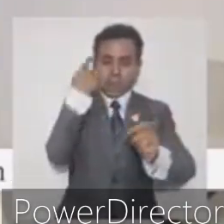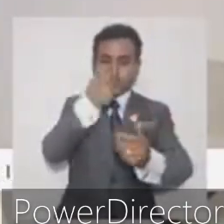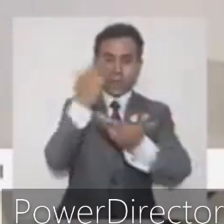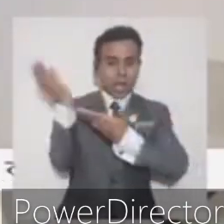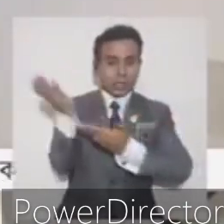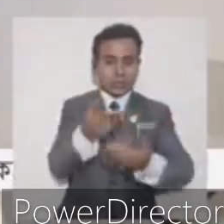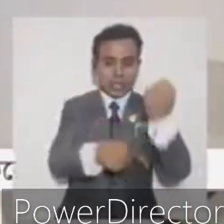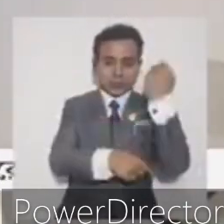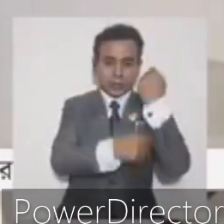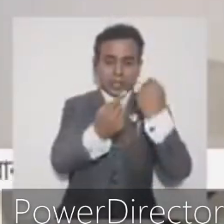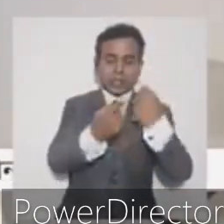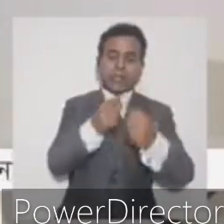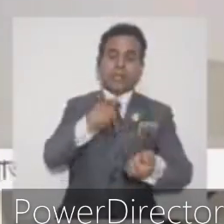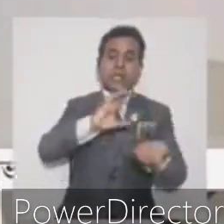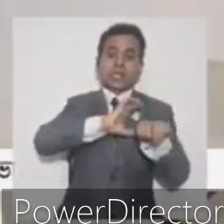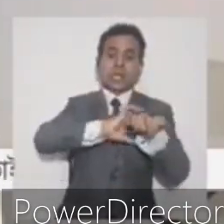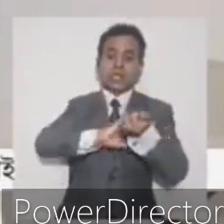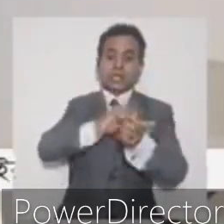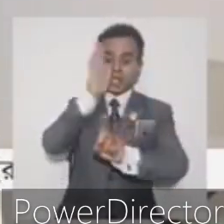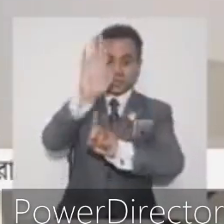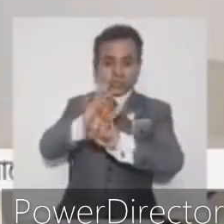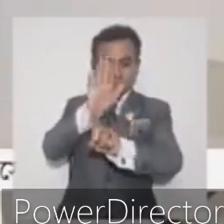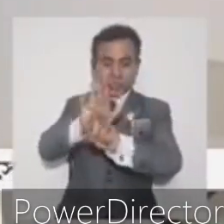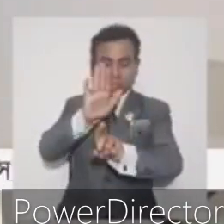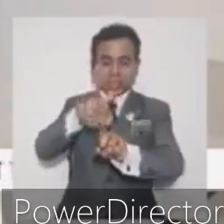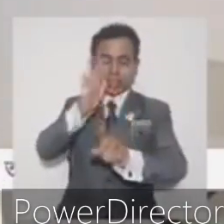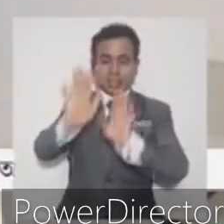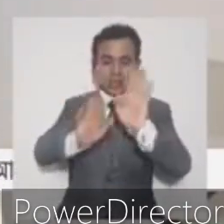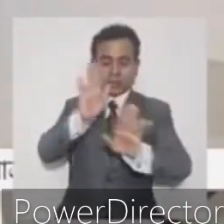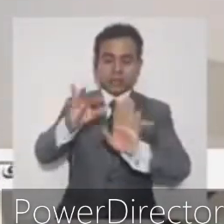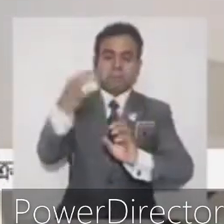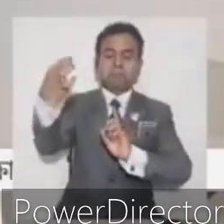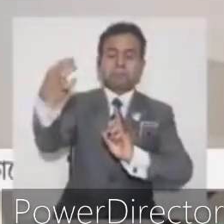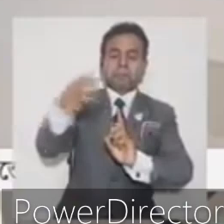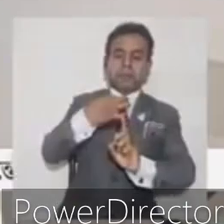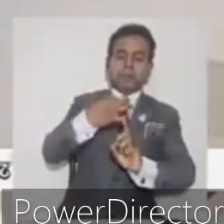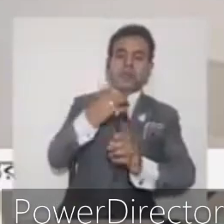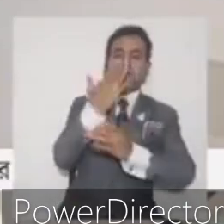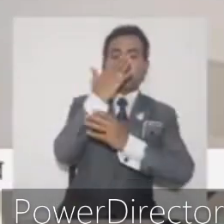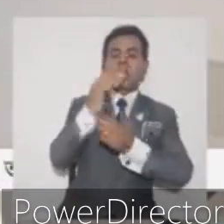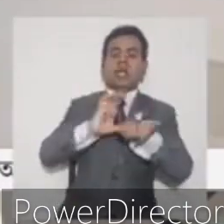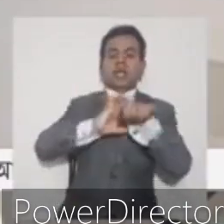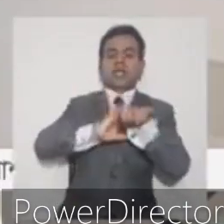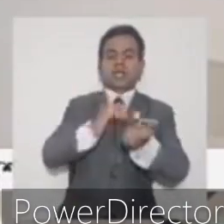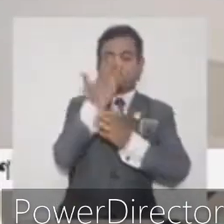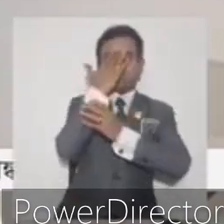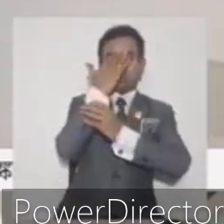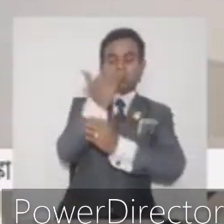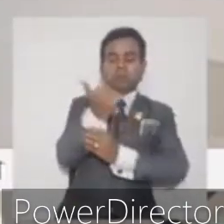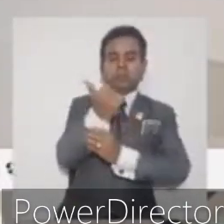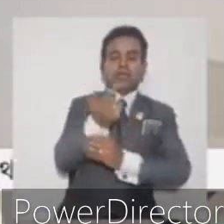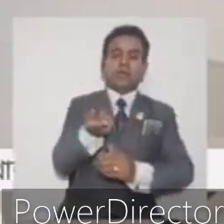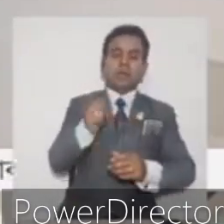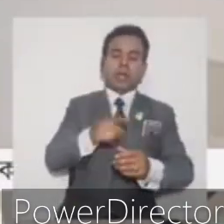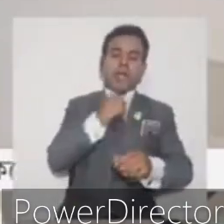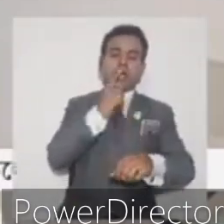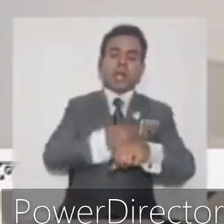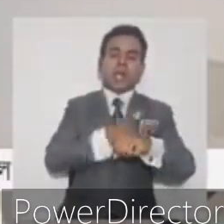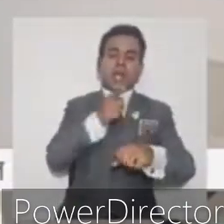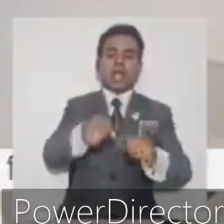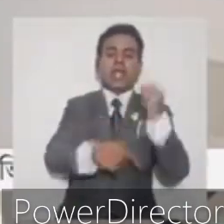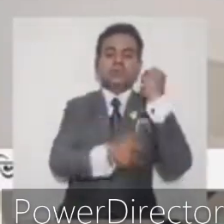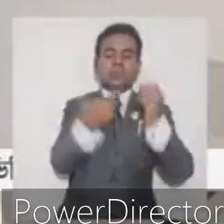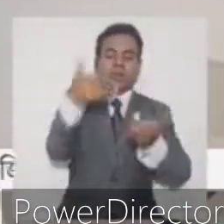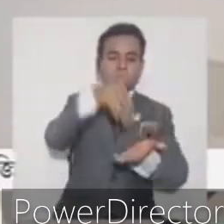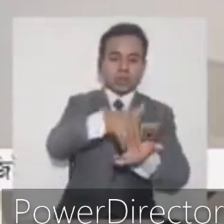আমরা ওনার পরিবারের পাশে আছি। মাননীয় প্রধানমন্ত্রী শেখ হাসিনা সমবেদনা জ্ঞাপন করেছেন এবং ওনার পাশে